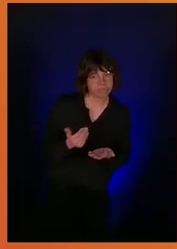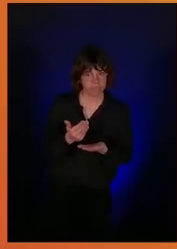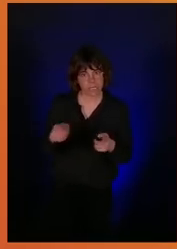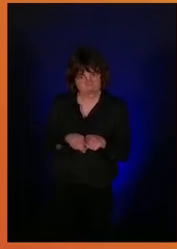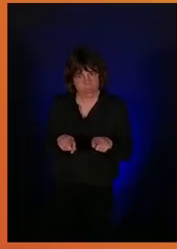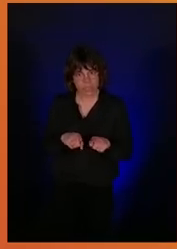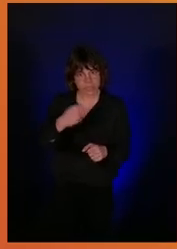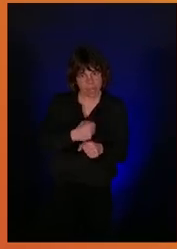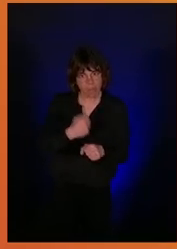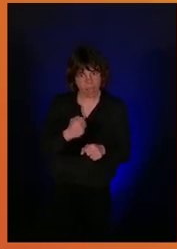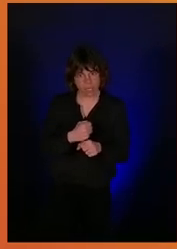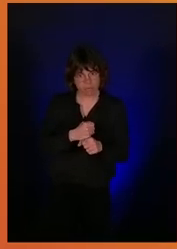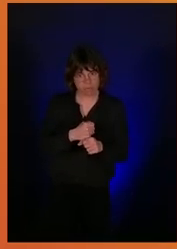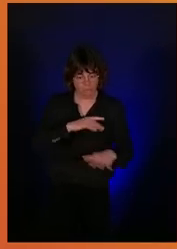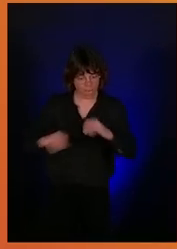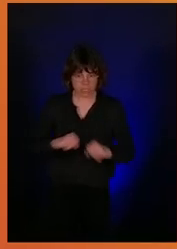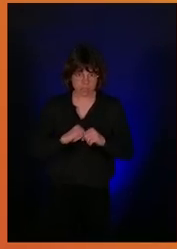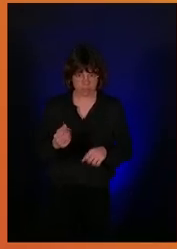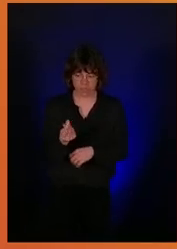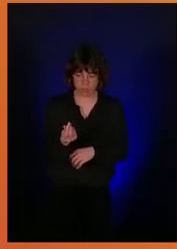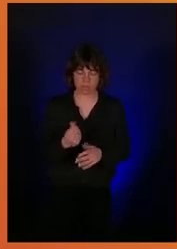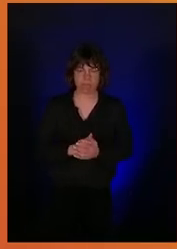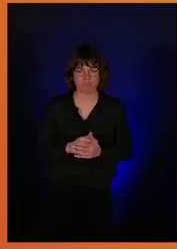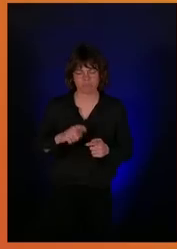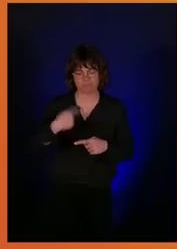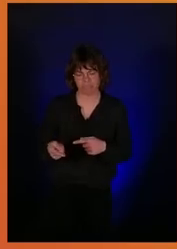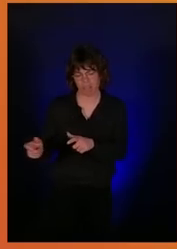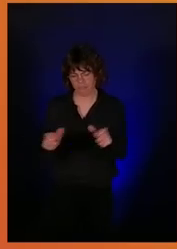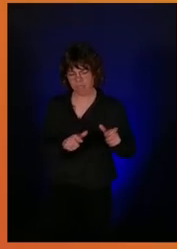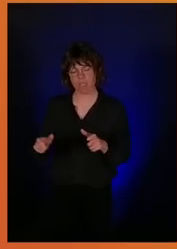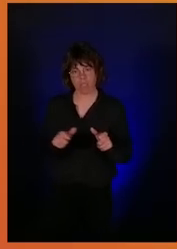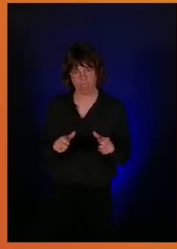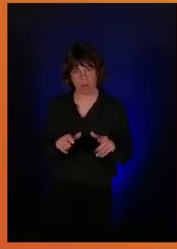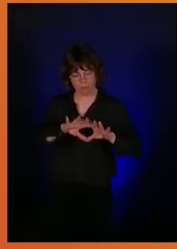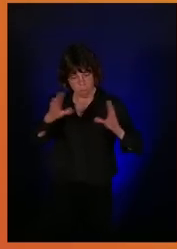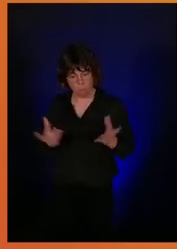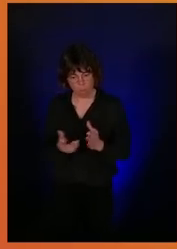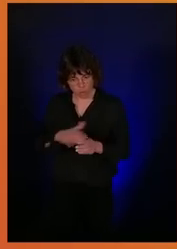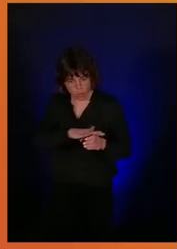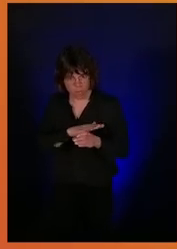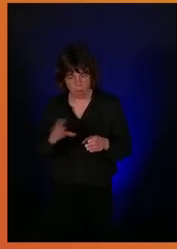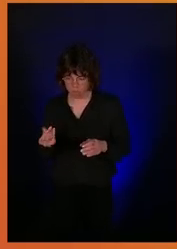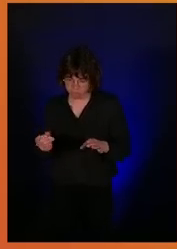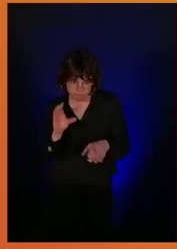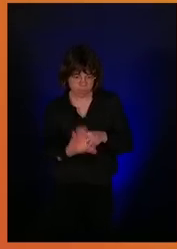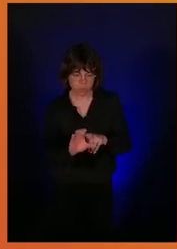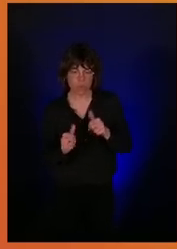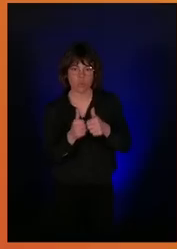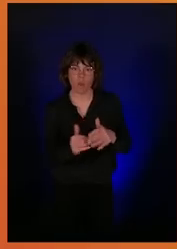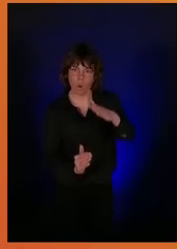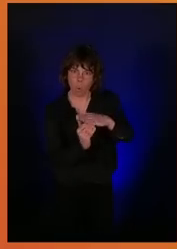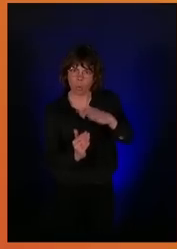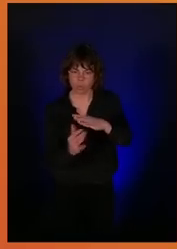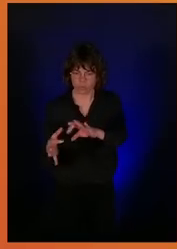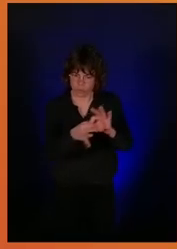les actifs financiers. Après vérification des produits financiers, la totalité des placements sont réalisés sur des comptes